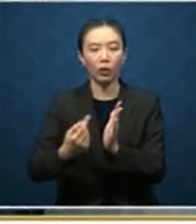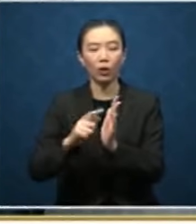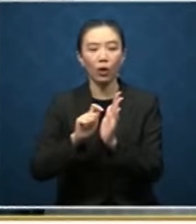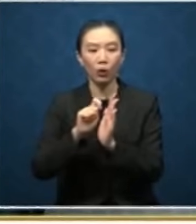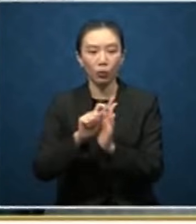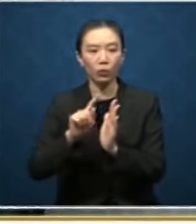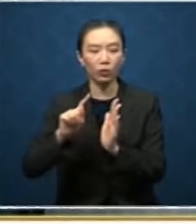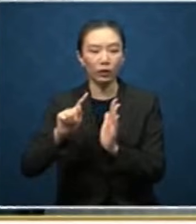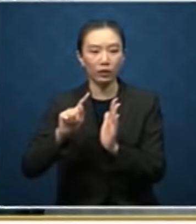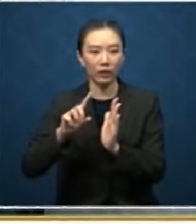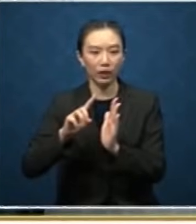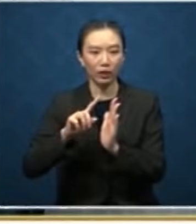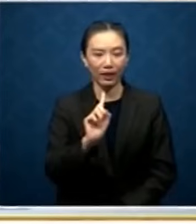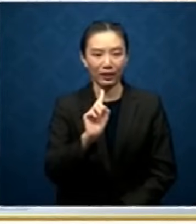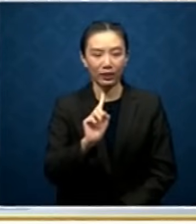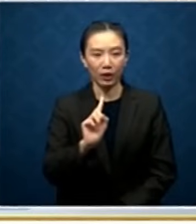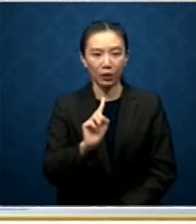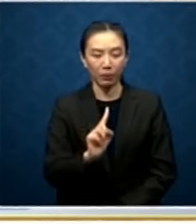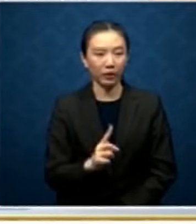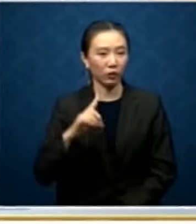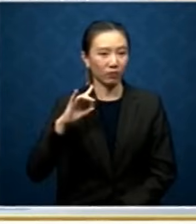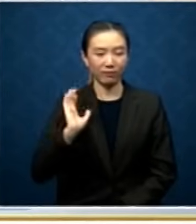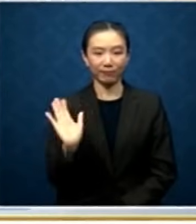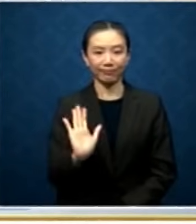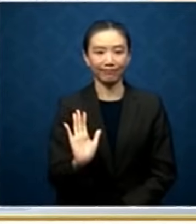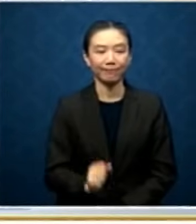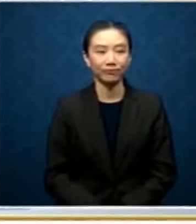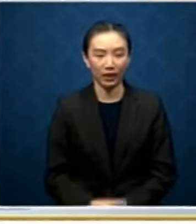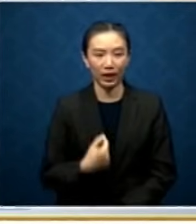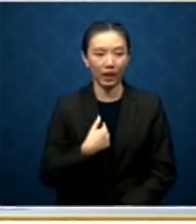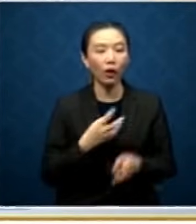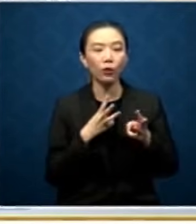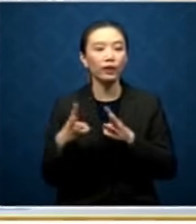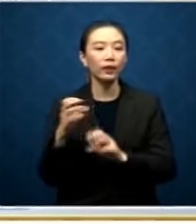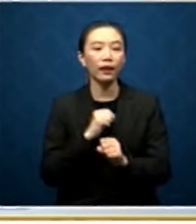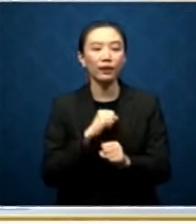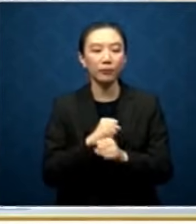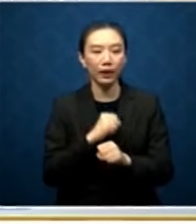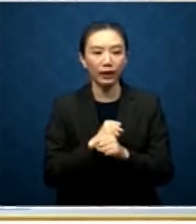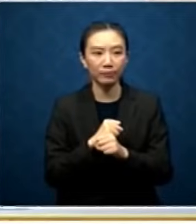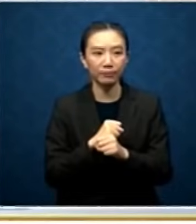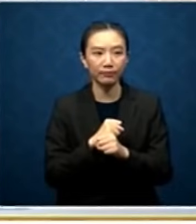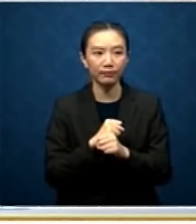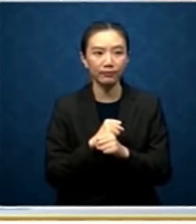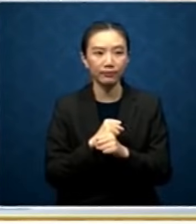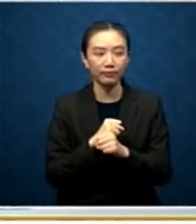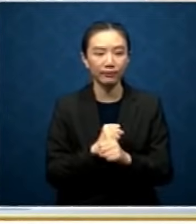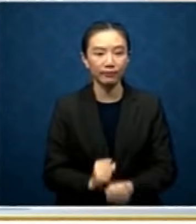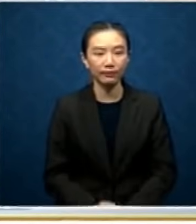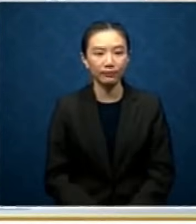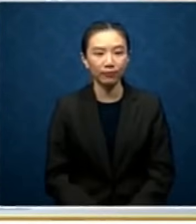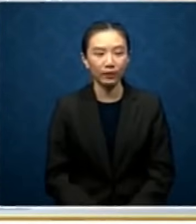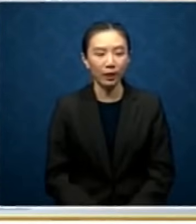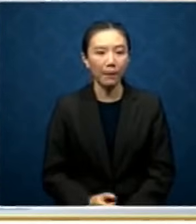บอกว่าเป็นบุญของผมเป็นบุญของประเทศที่ผมเข้ามาแล้วเกิดเหตุการณ์นี้อุ้ย